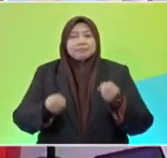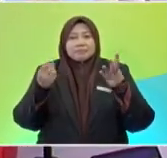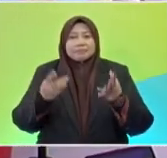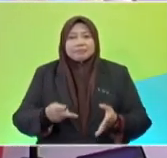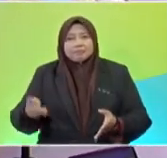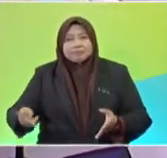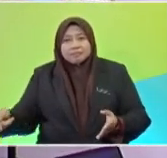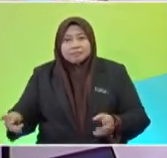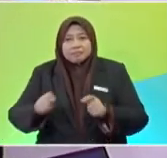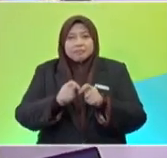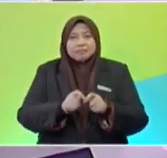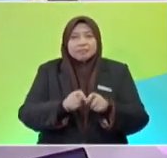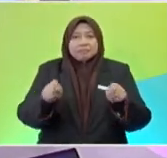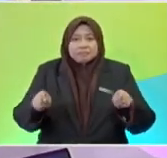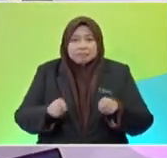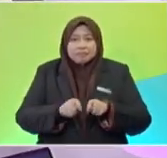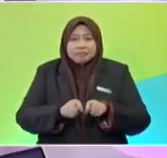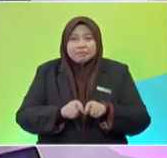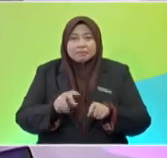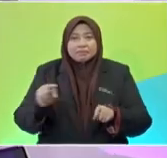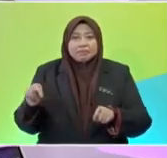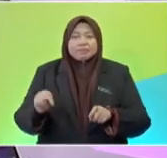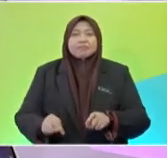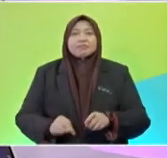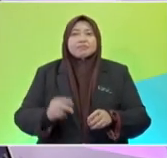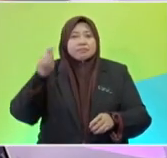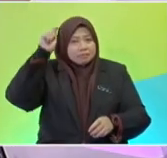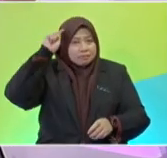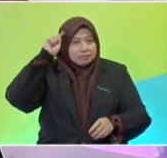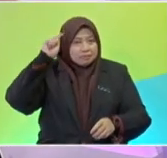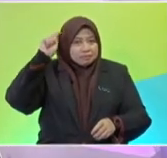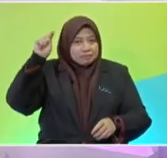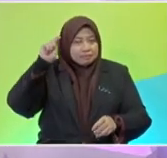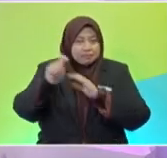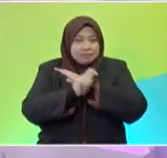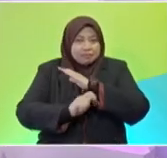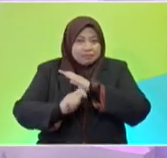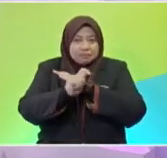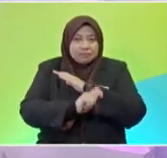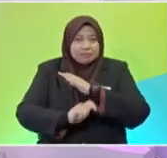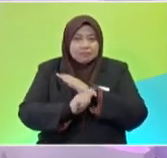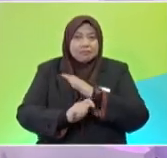ada anyaman dan berbagai jenis batik yang paling populer